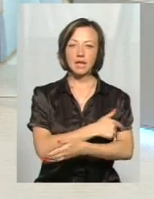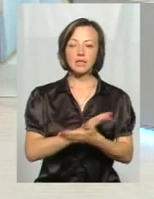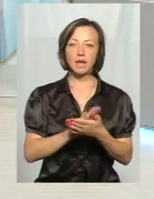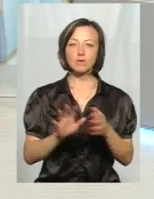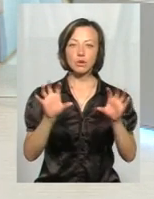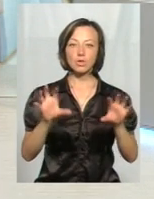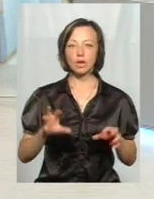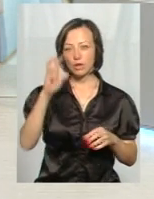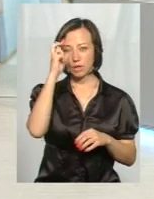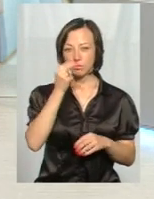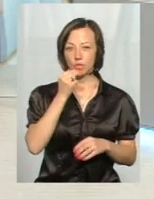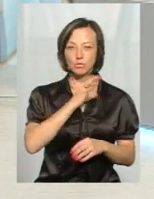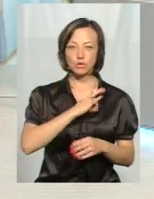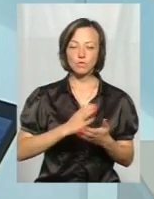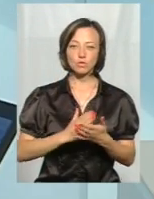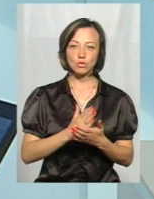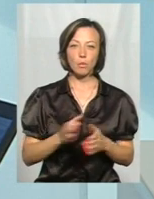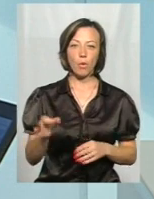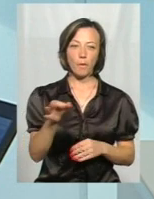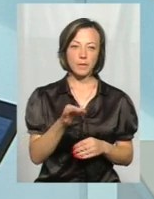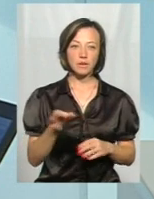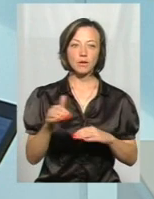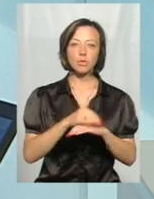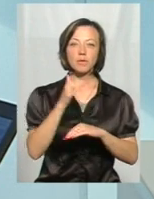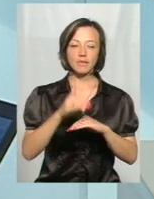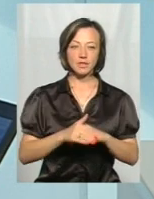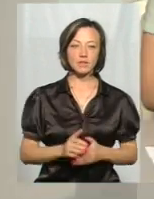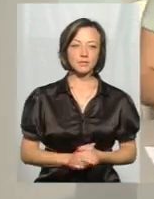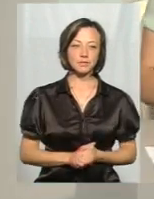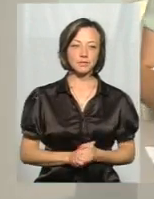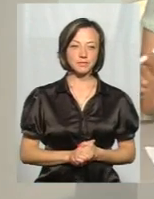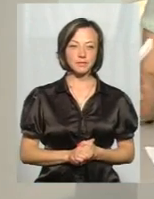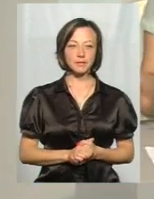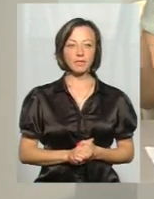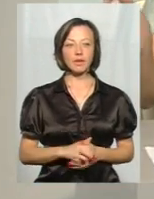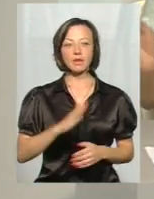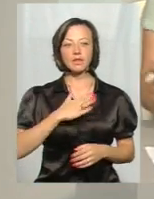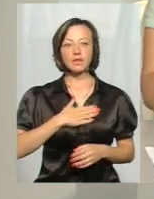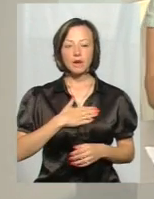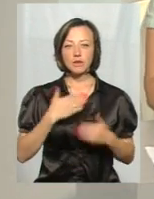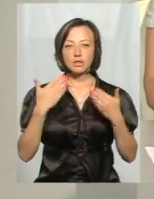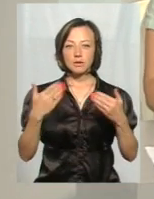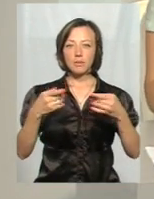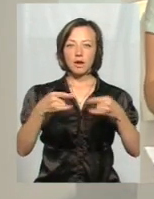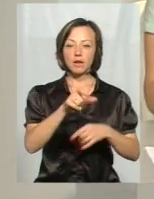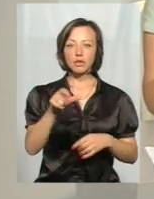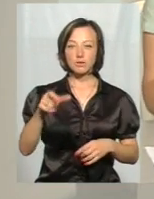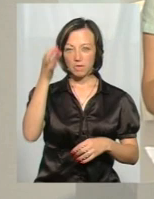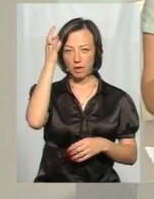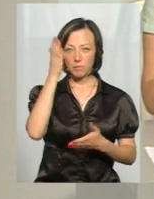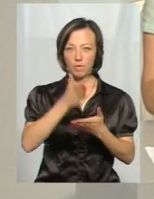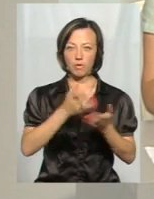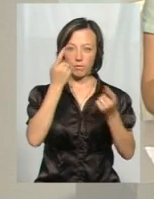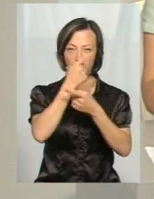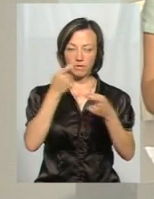законодавства Держпродспоживслужби області Ігор Баленюк. Добрий вечір. Добрий вечір. А нашим глядачам я нагадую, що ми працюємо у